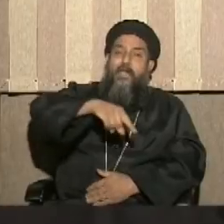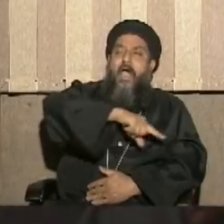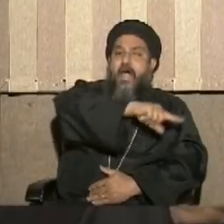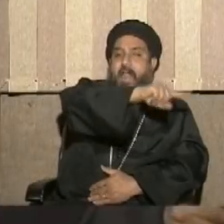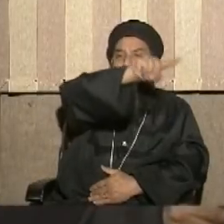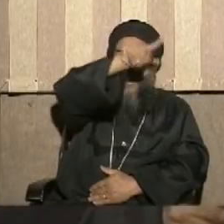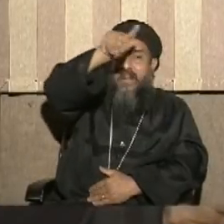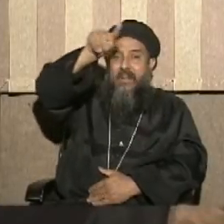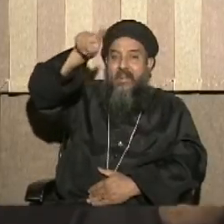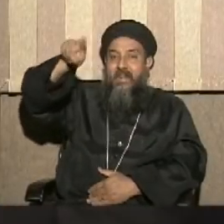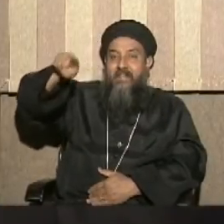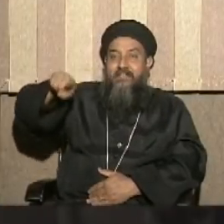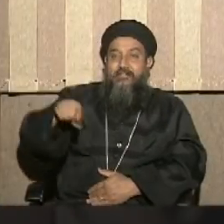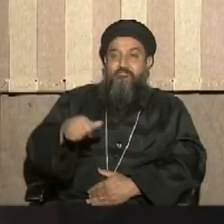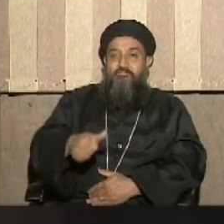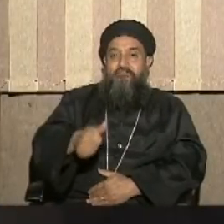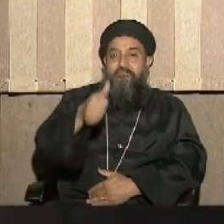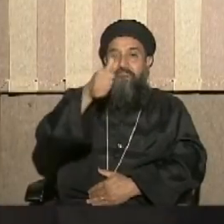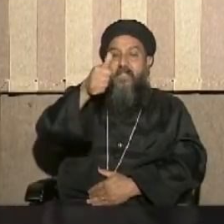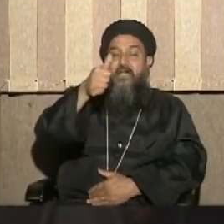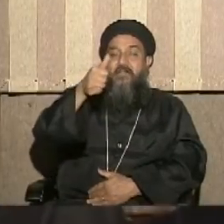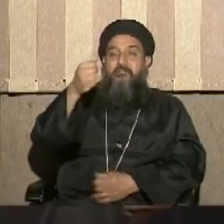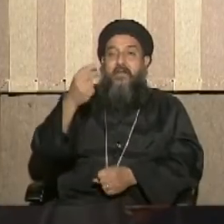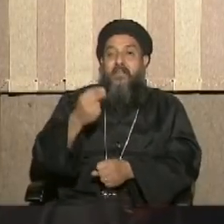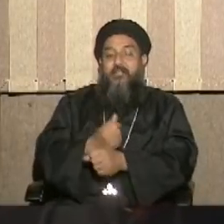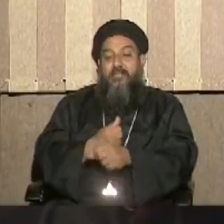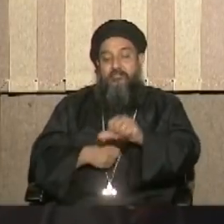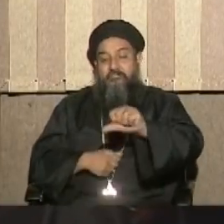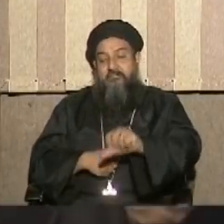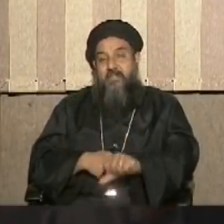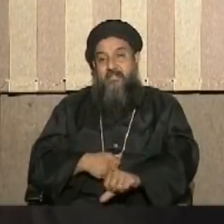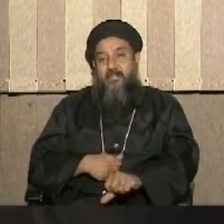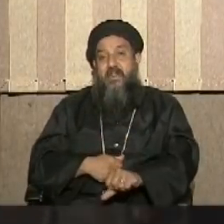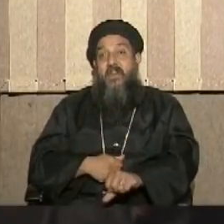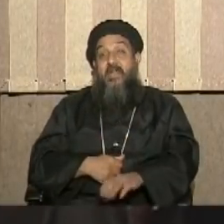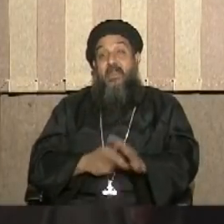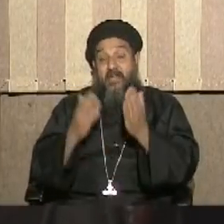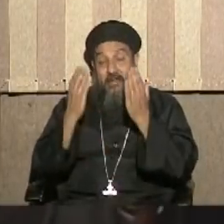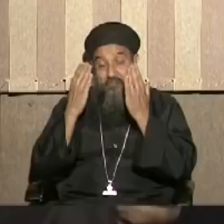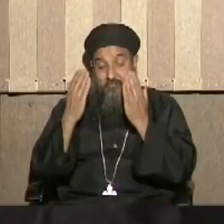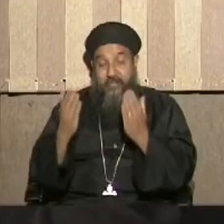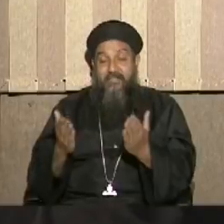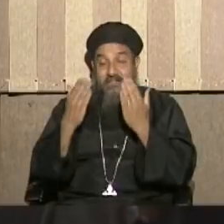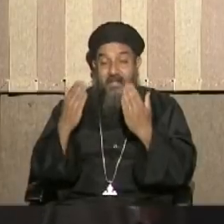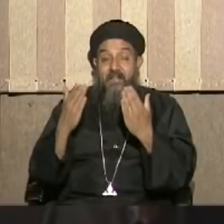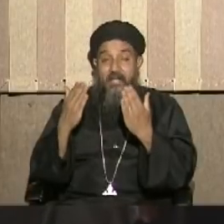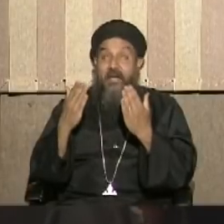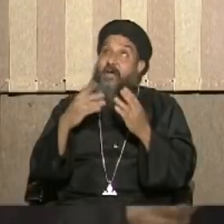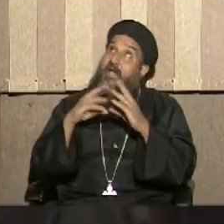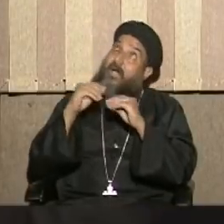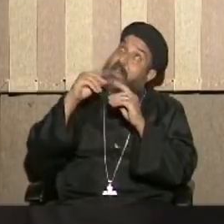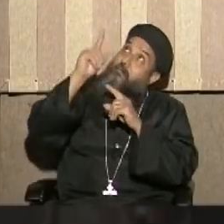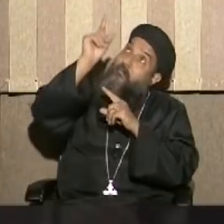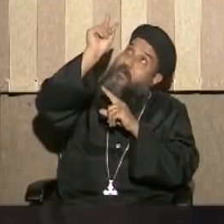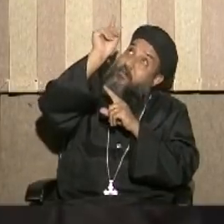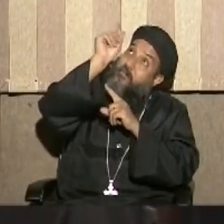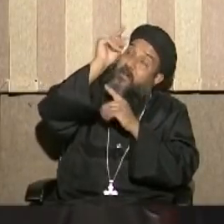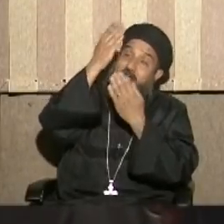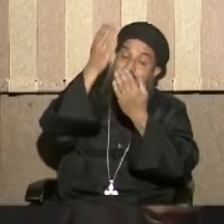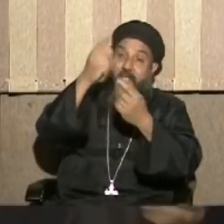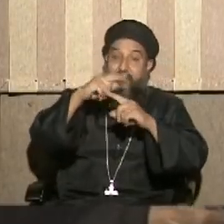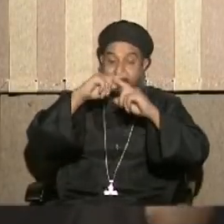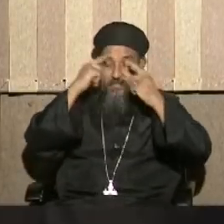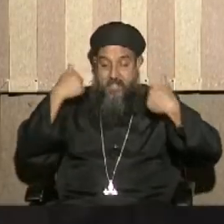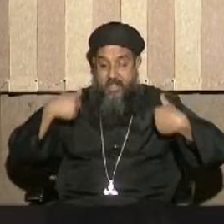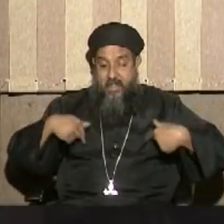من الهوان ويعلو على ذاته. بالصلاة والمشورة حيقدم